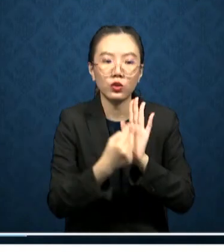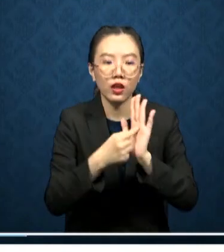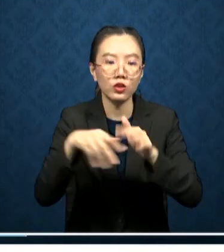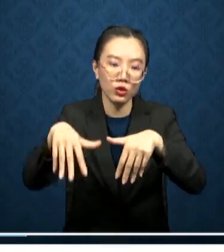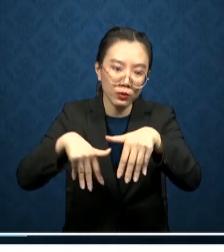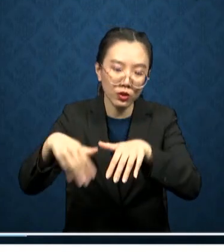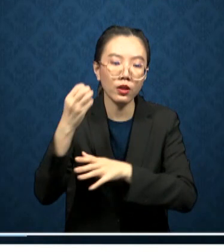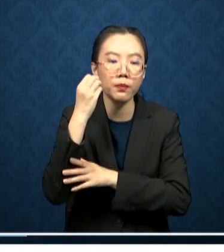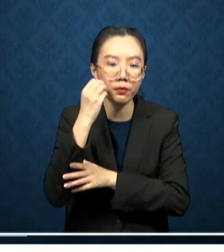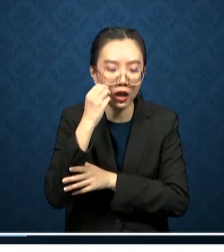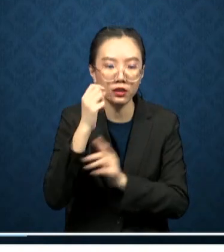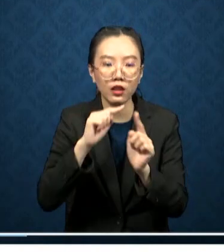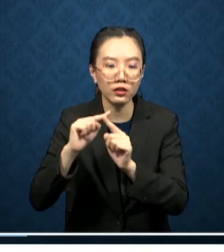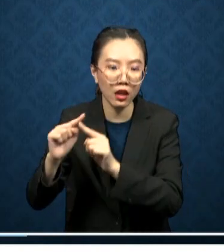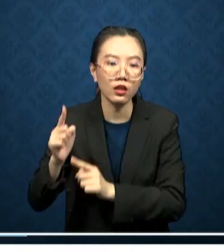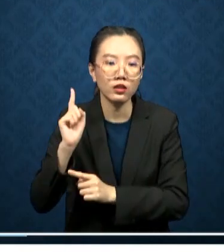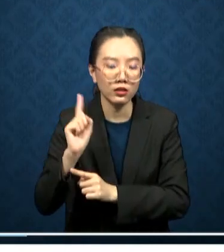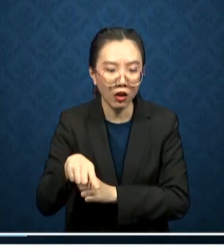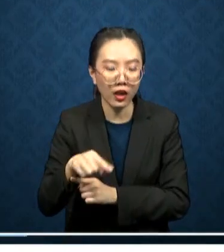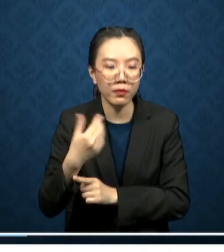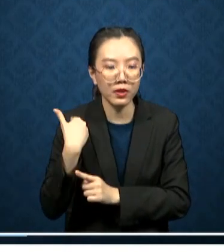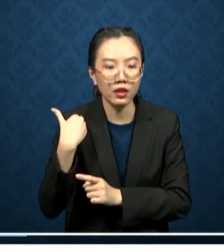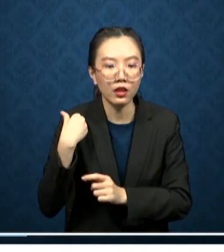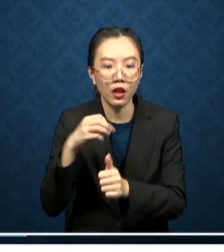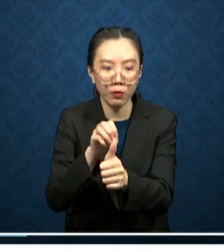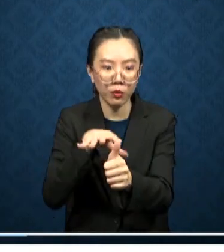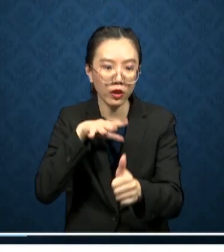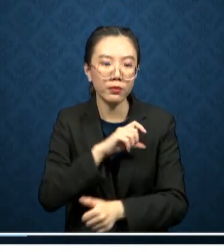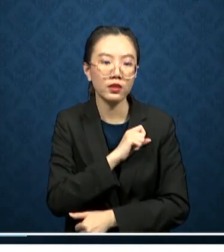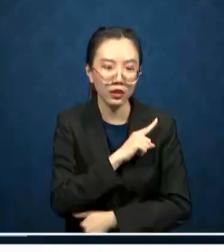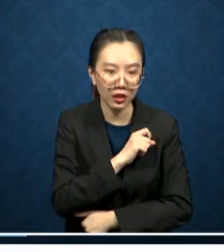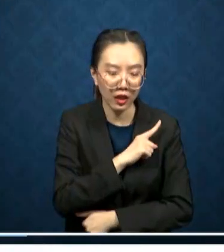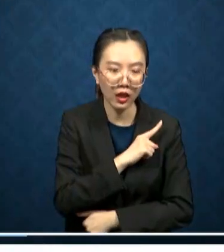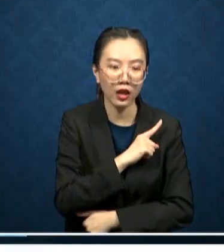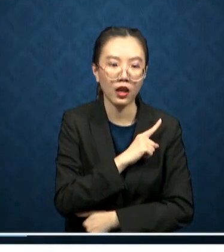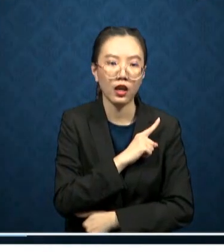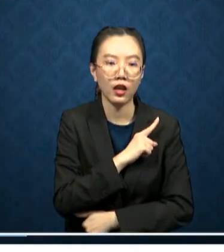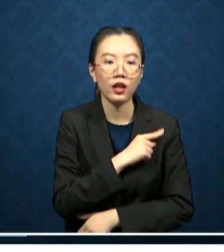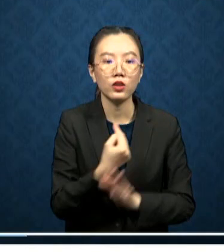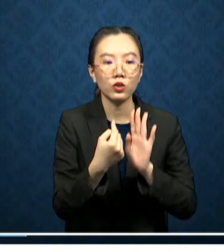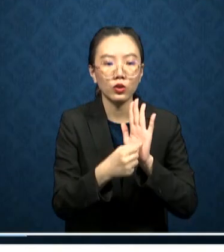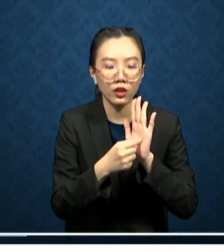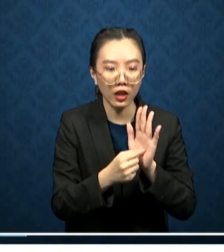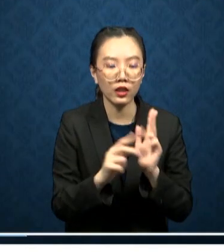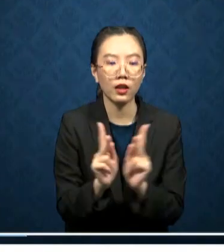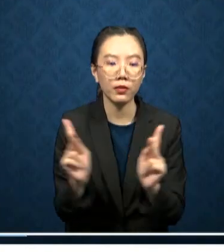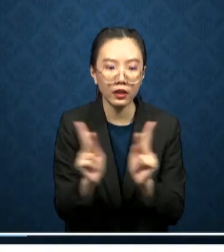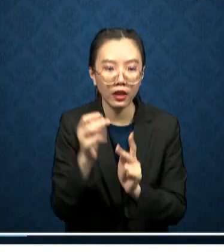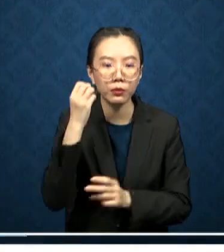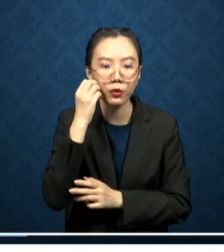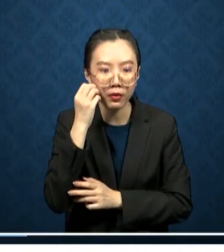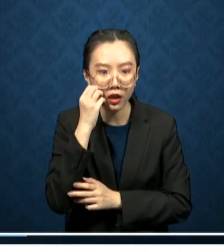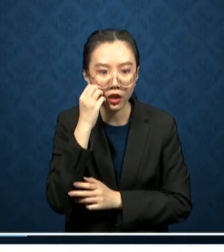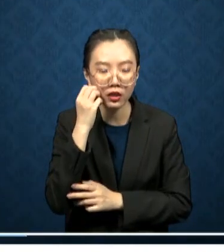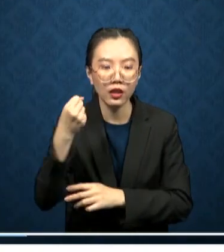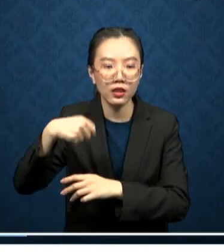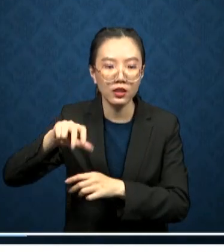บ้านควรเพ่มบทบาทผู้นำศัษณะควรใช้กวรรากายที่มีอยู่เช่น ขนกรรมการหมู่บ้านส